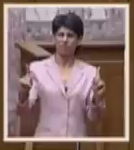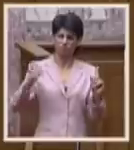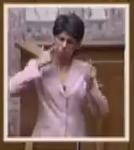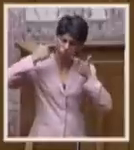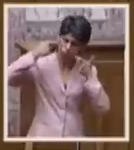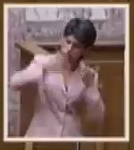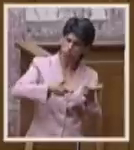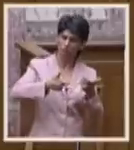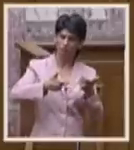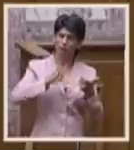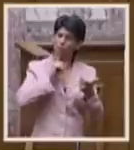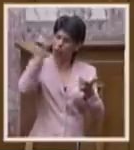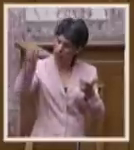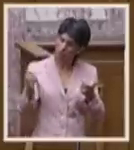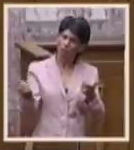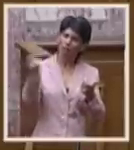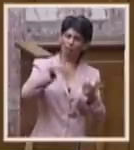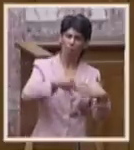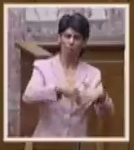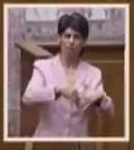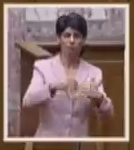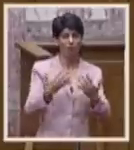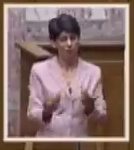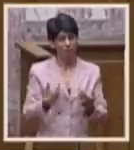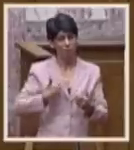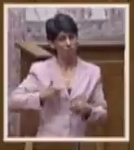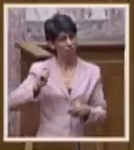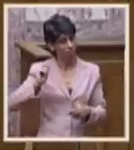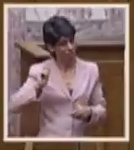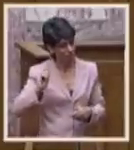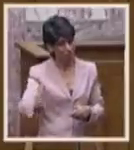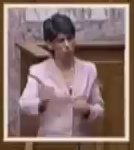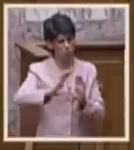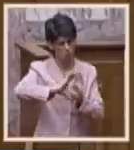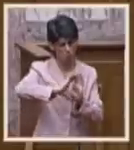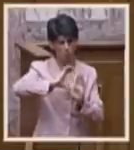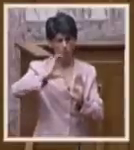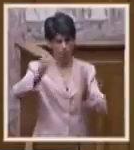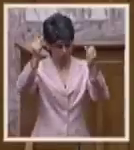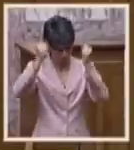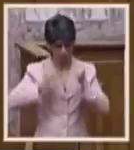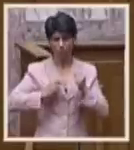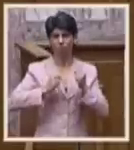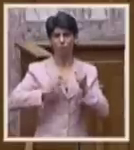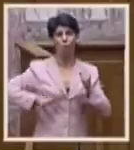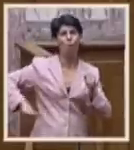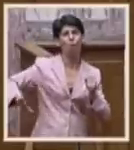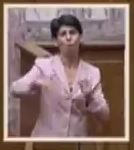από τον ίδιον ή άλλον μηχανισμό, έχοντας όμως πληρώσει ένα τεράστιο τίμημα ολόκληρη ελληνική